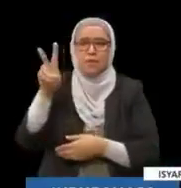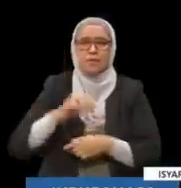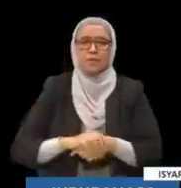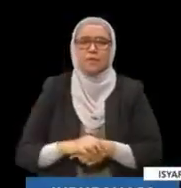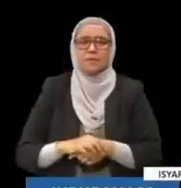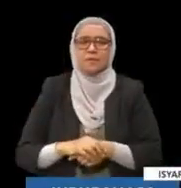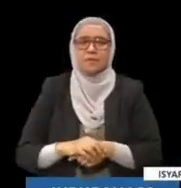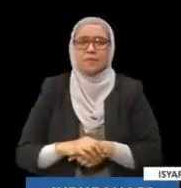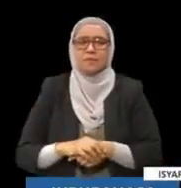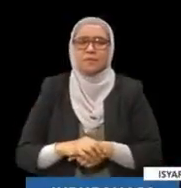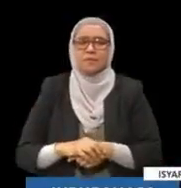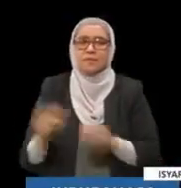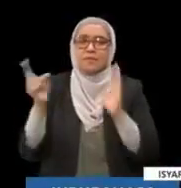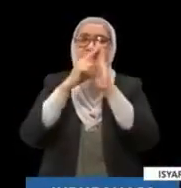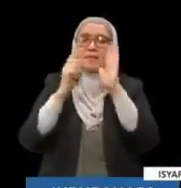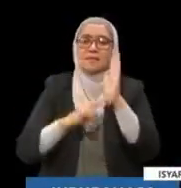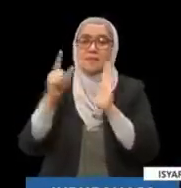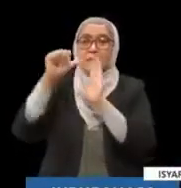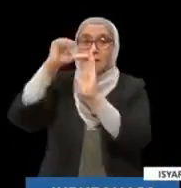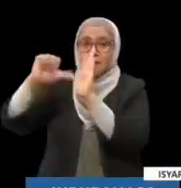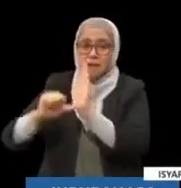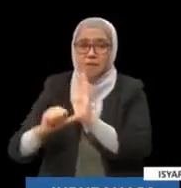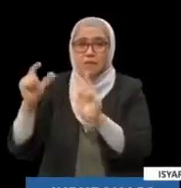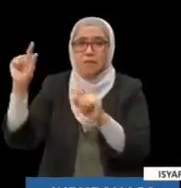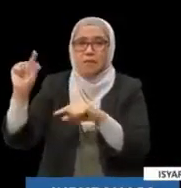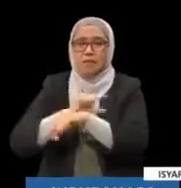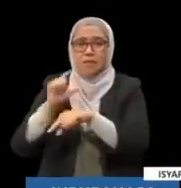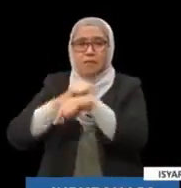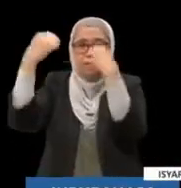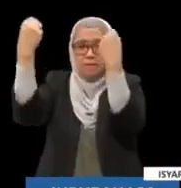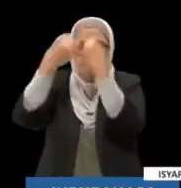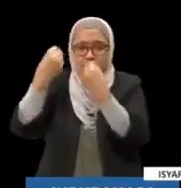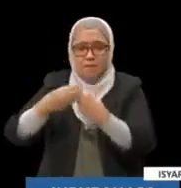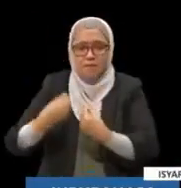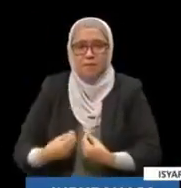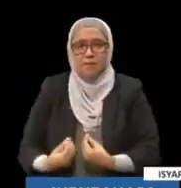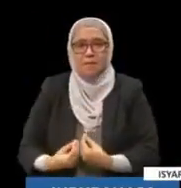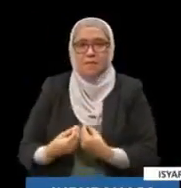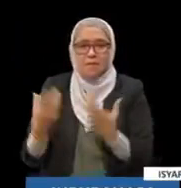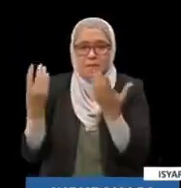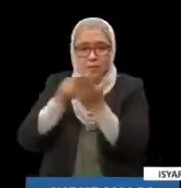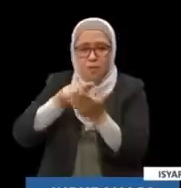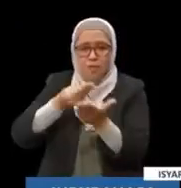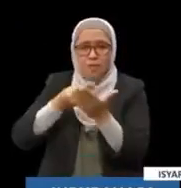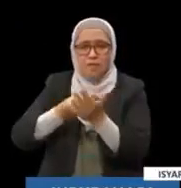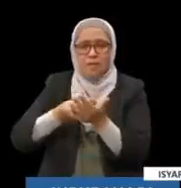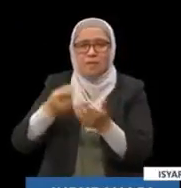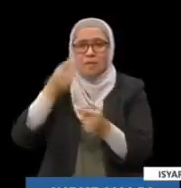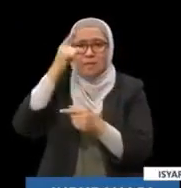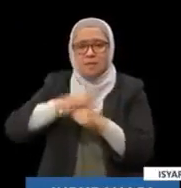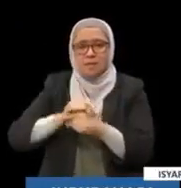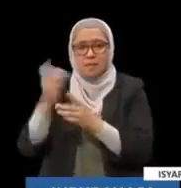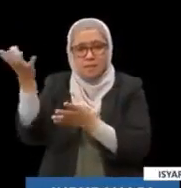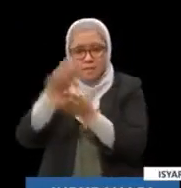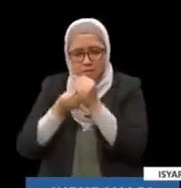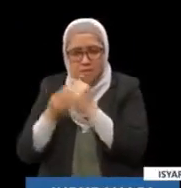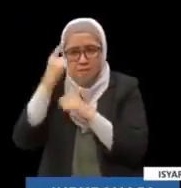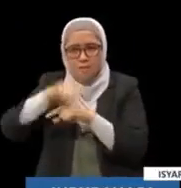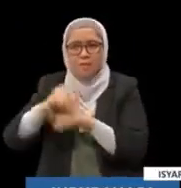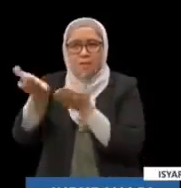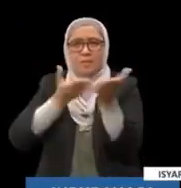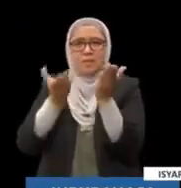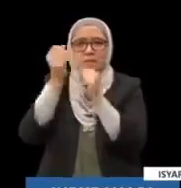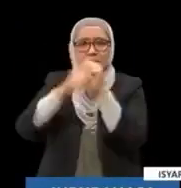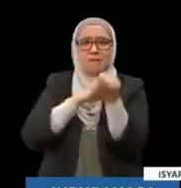Rang undang-undang bernama suatu akta bagi menggunakan sejumlah wang daripada kumpulan wang disatukan untuk perkhidmatan bagi tahun 2022